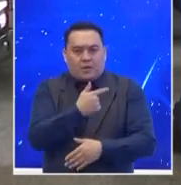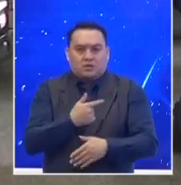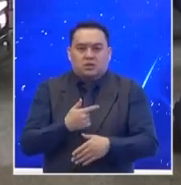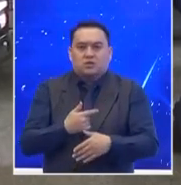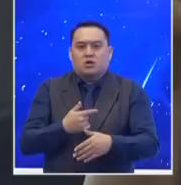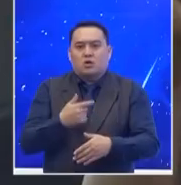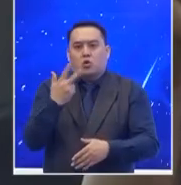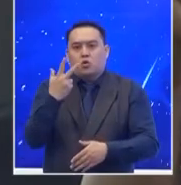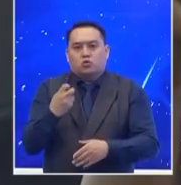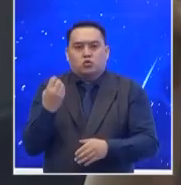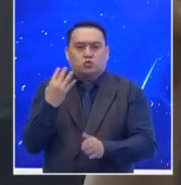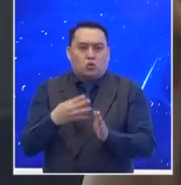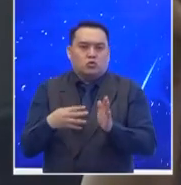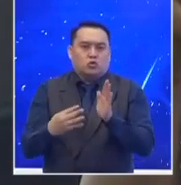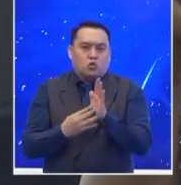бойынша